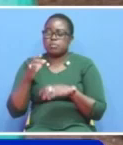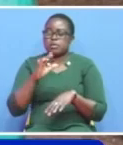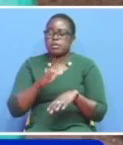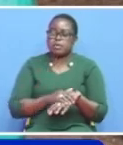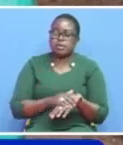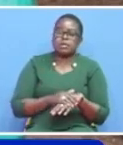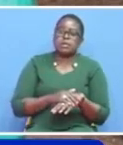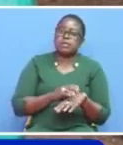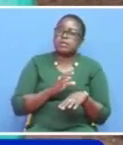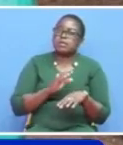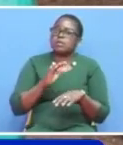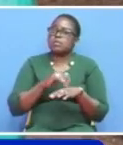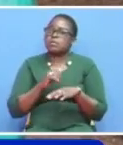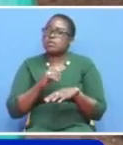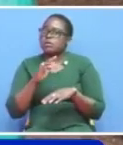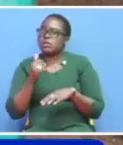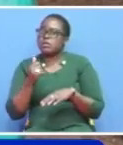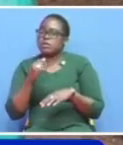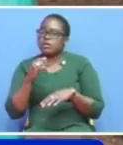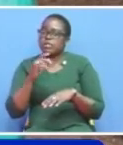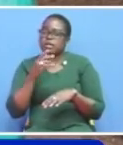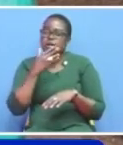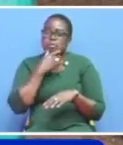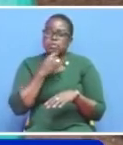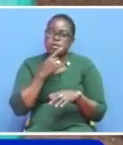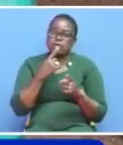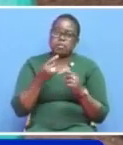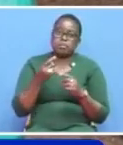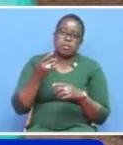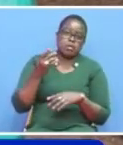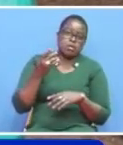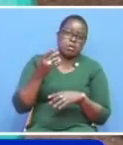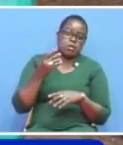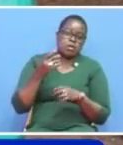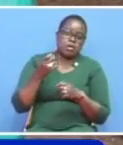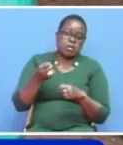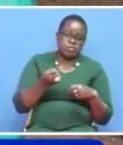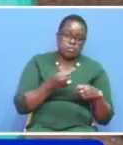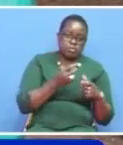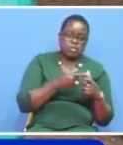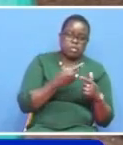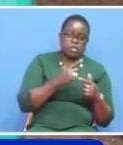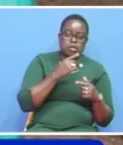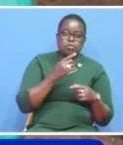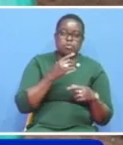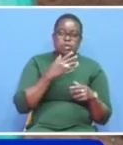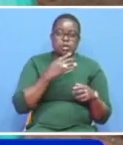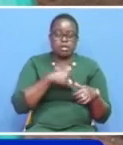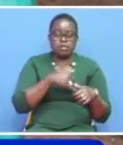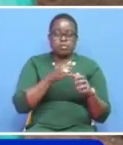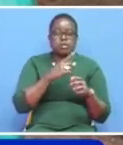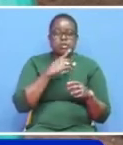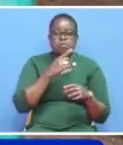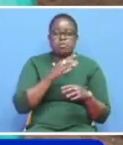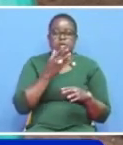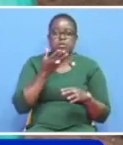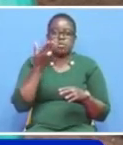kamrana kenina kakakuja wakanifatia itina kakambu wakarudi.